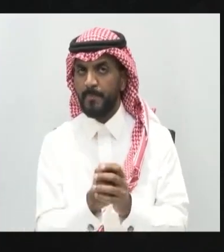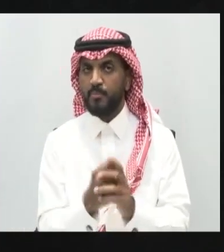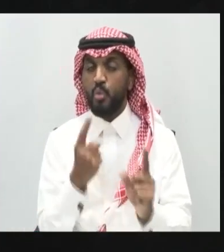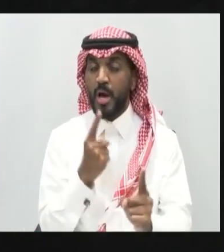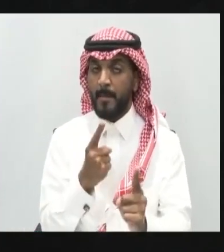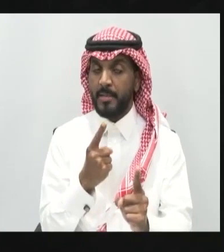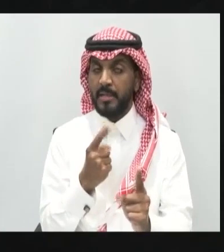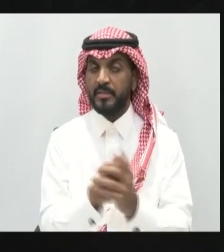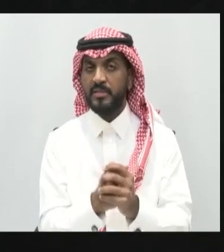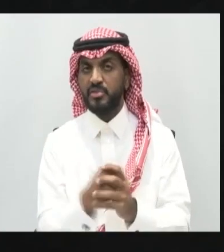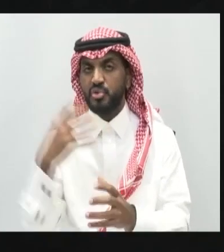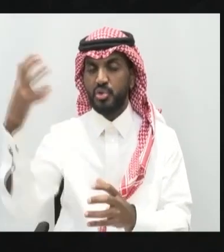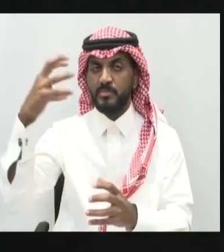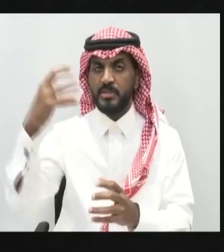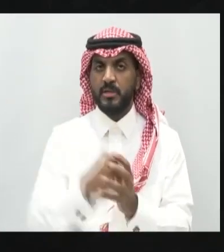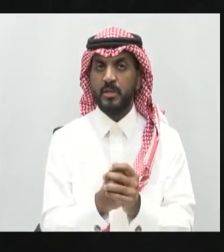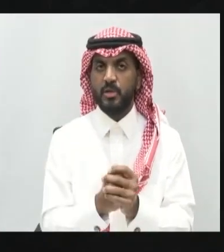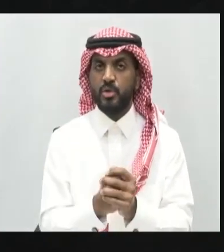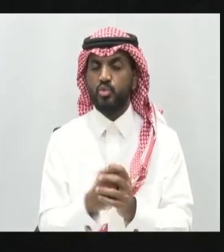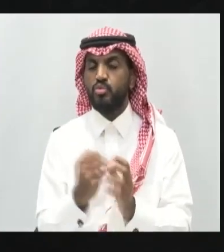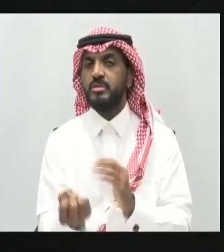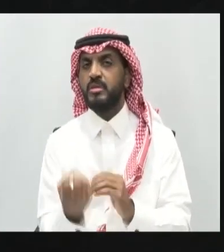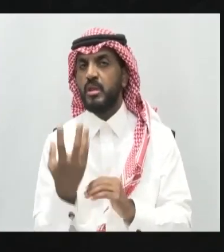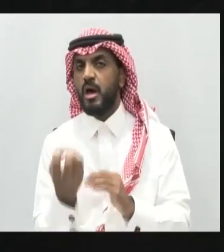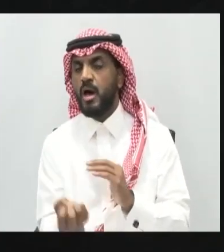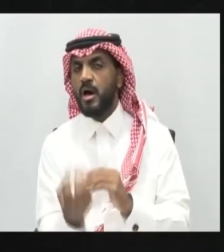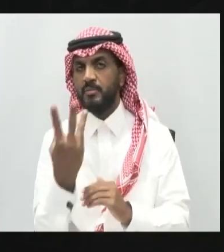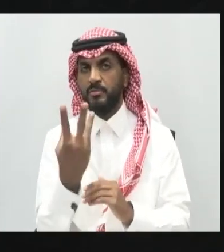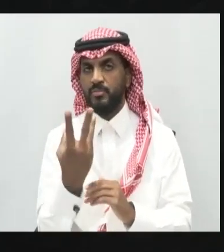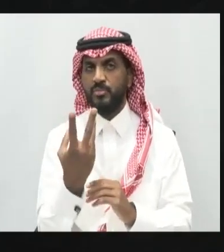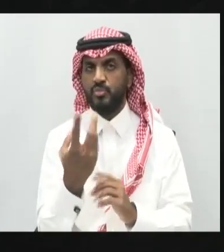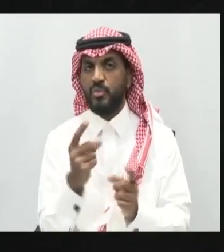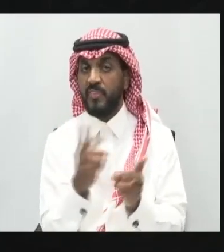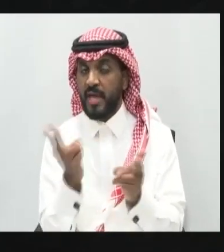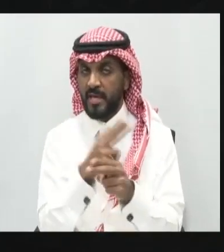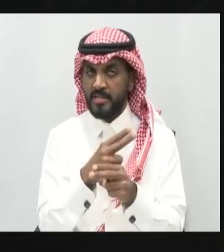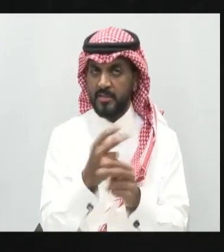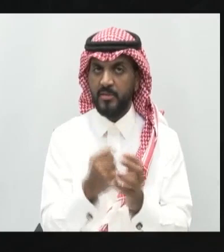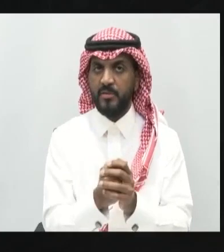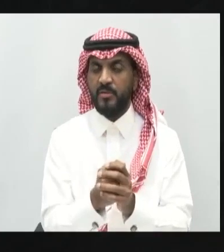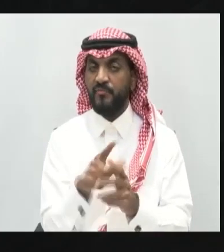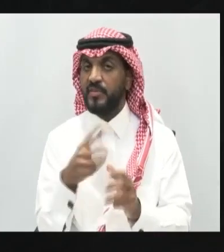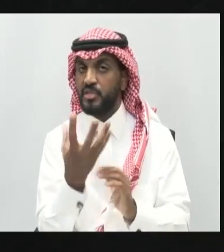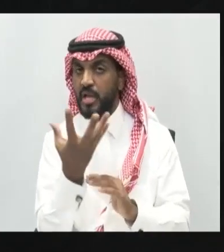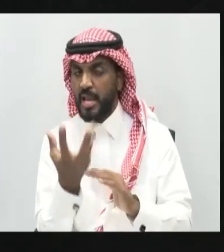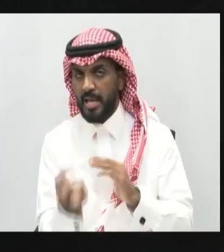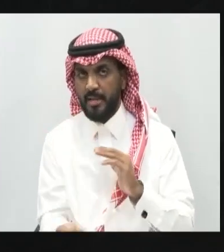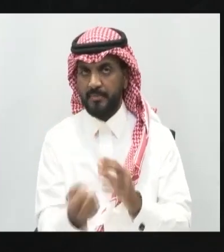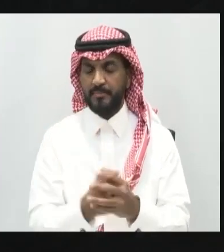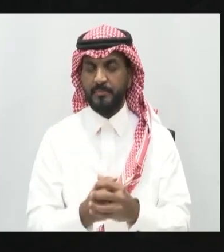الشمس يكون عندهم نهار والجهه الاخرى يكون عندهم